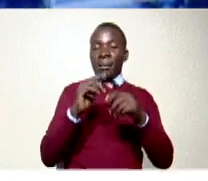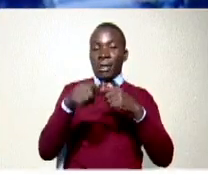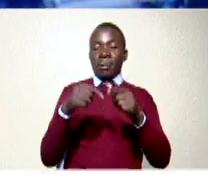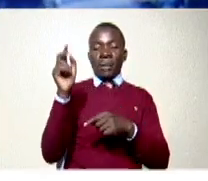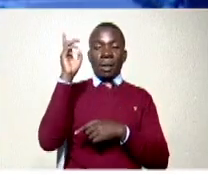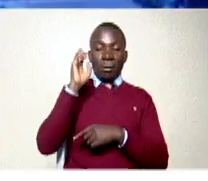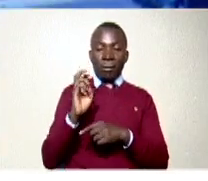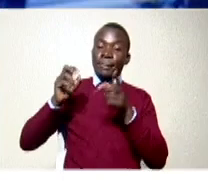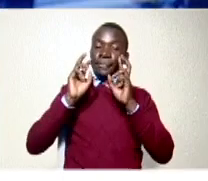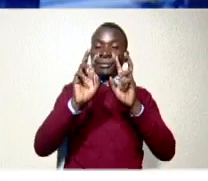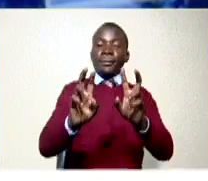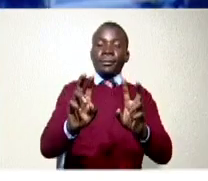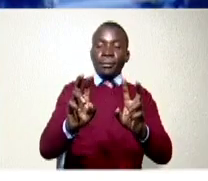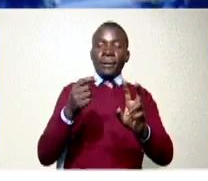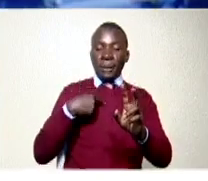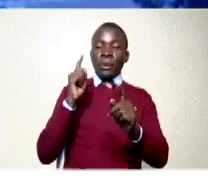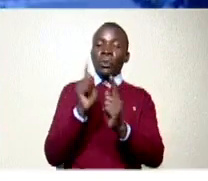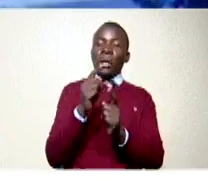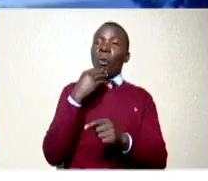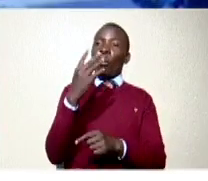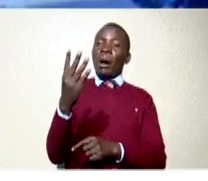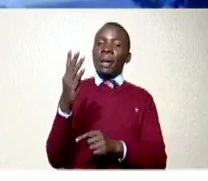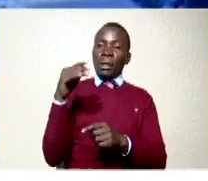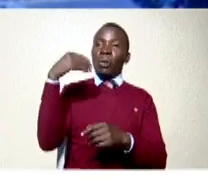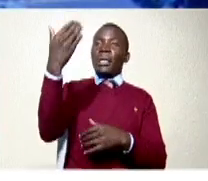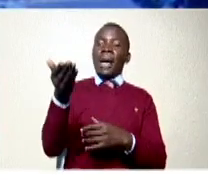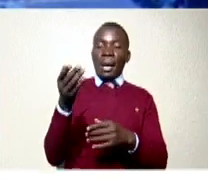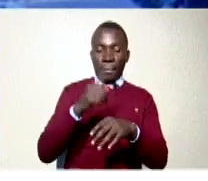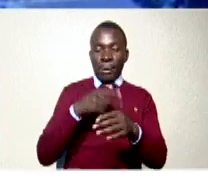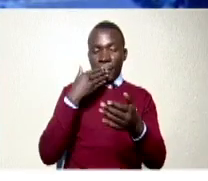mwumva reka rero tubashimire njye naho kuwa kane w'igitaha mugire ibihe byiza.